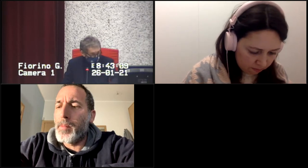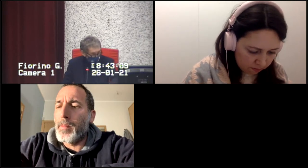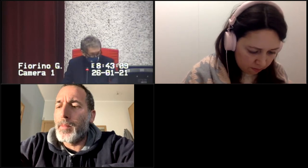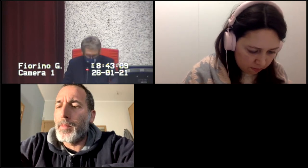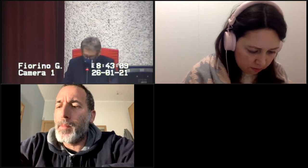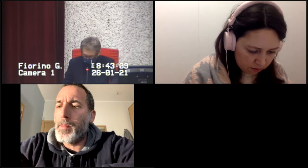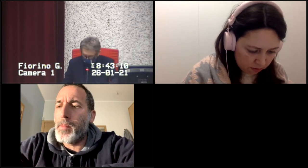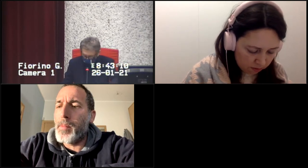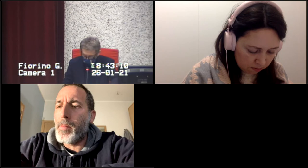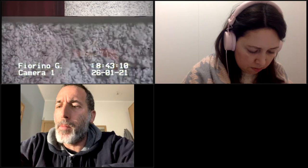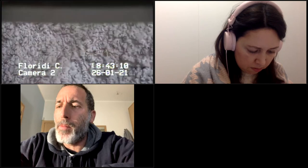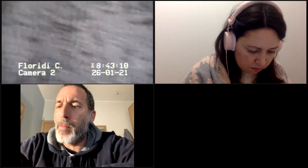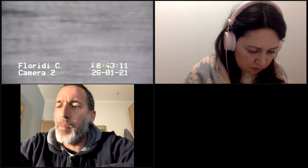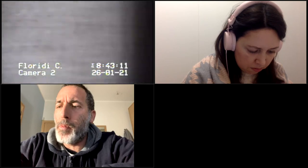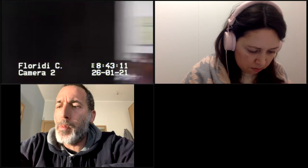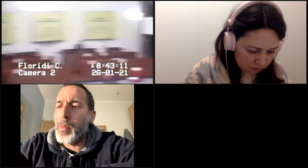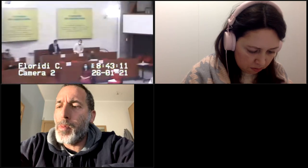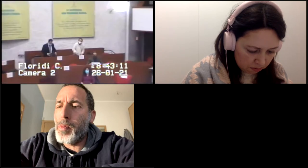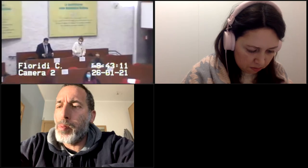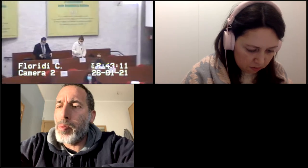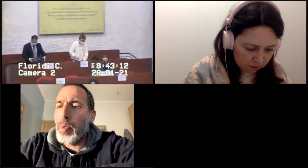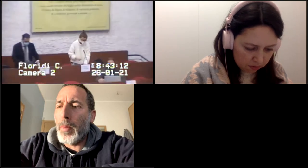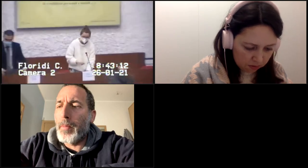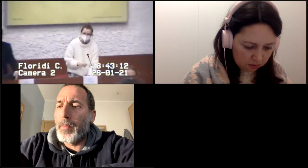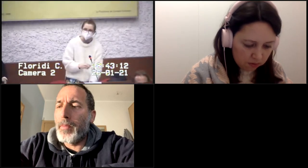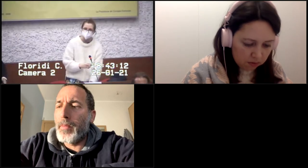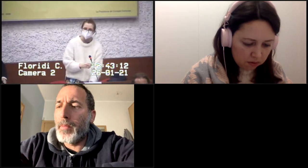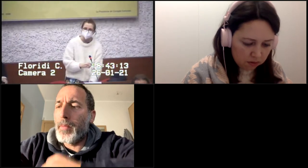due parole, che ho